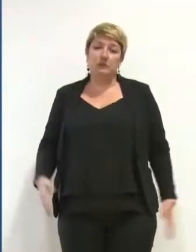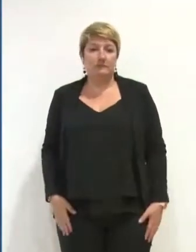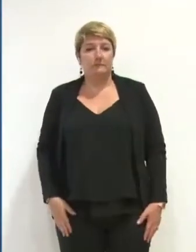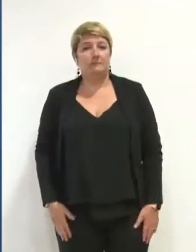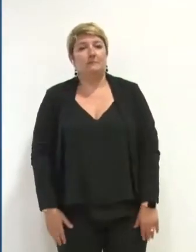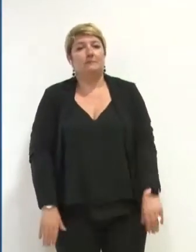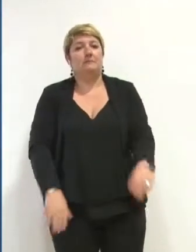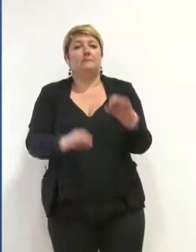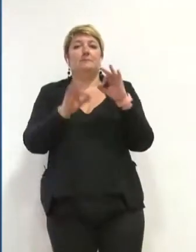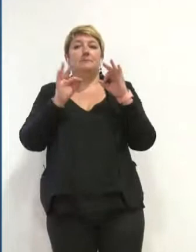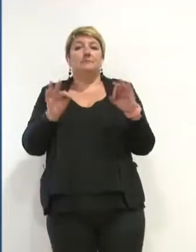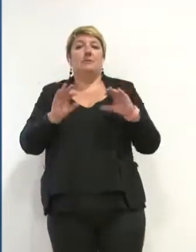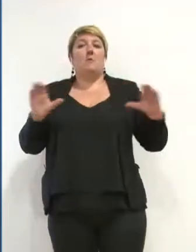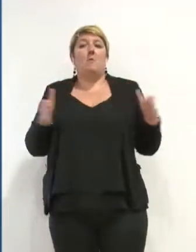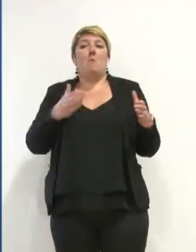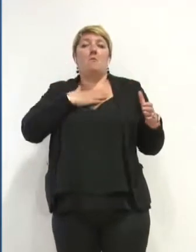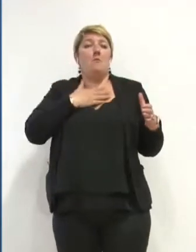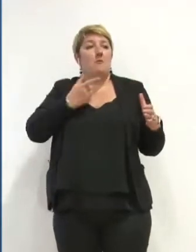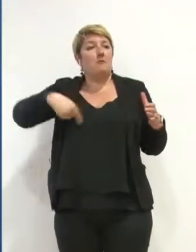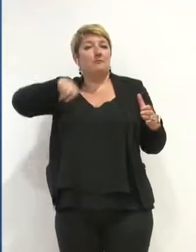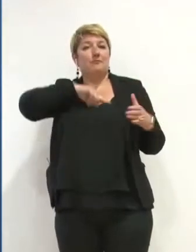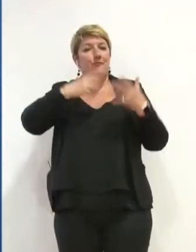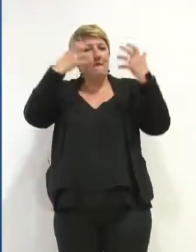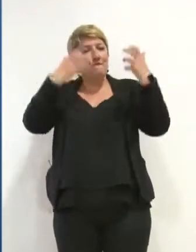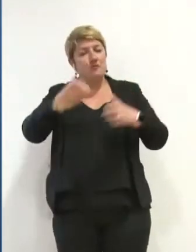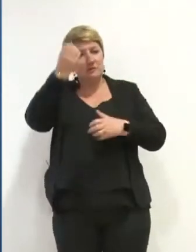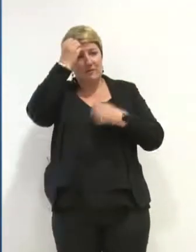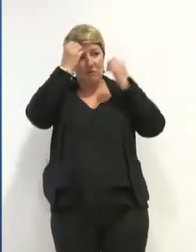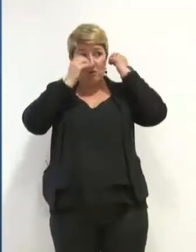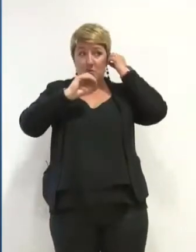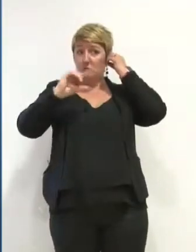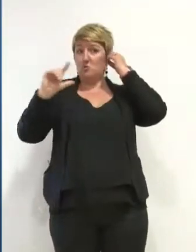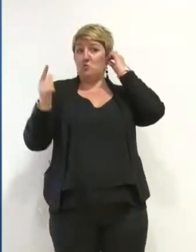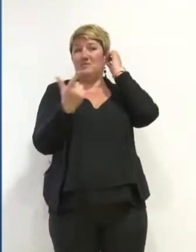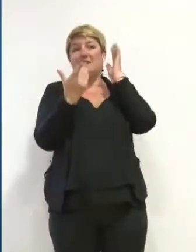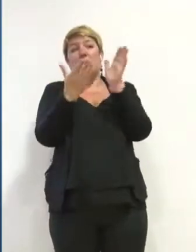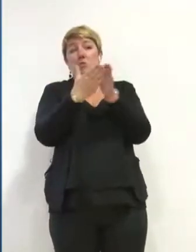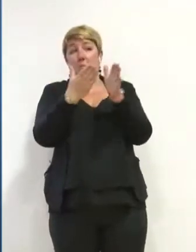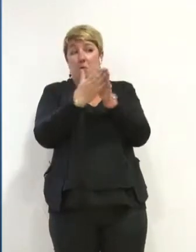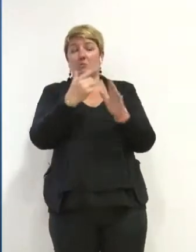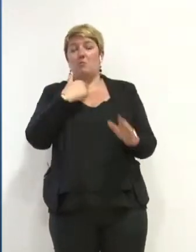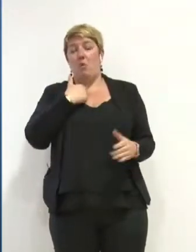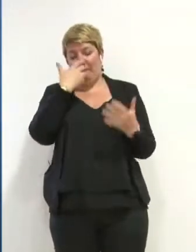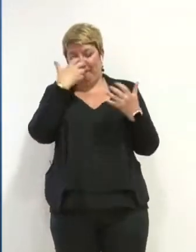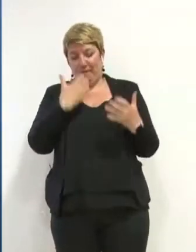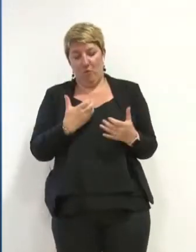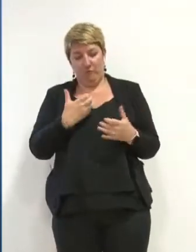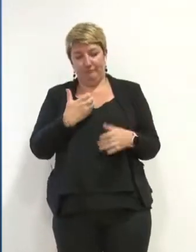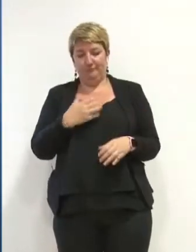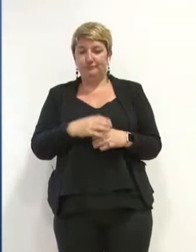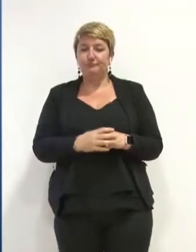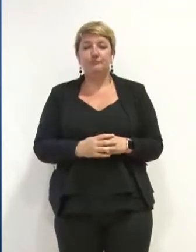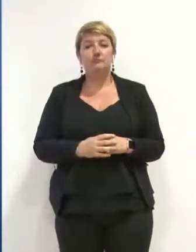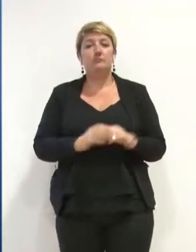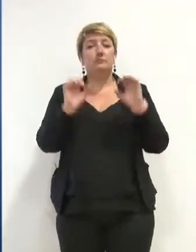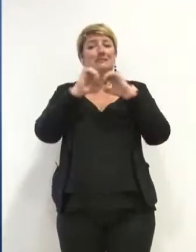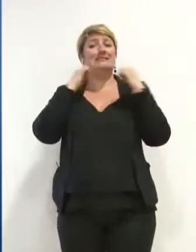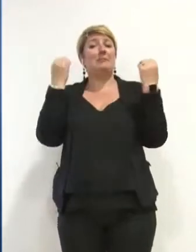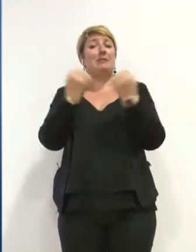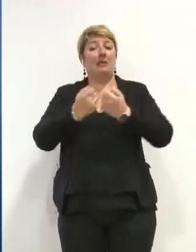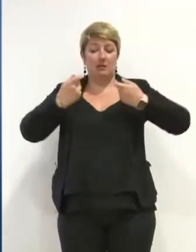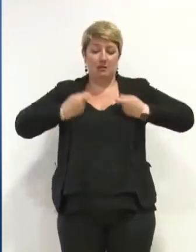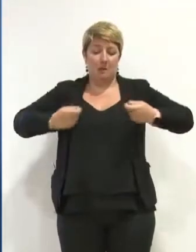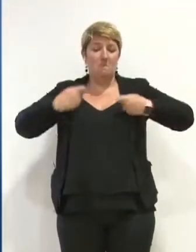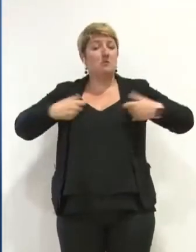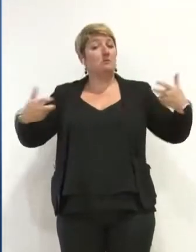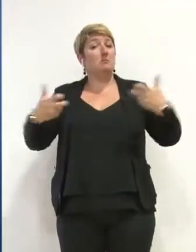D'ailleurs, notre groupe souhaite connaître le coût, et c'est la deuxième demande que je formulerai, connaître le coût de ces séminaires, quand bien